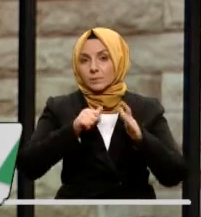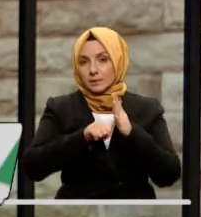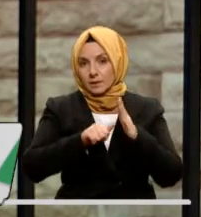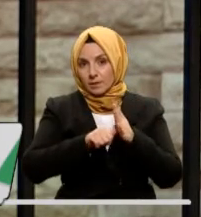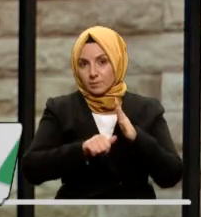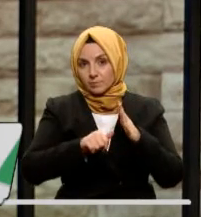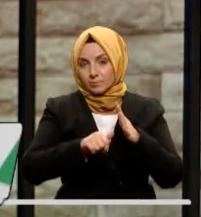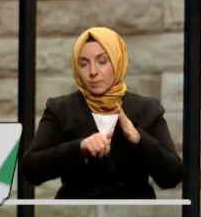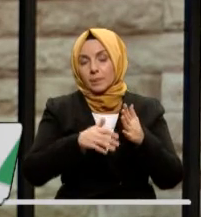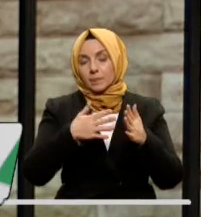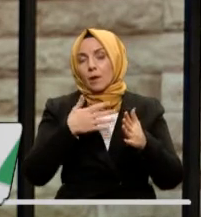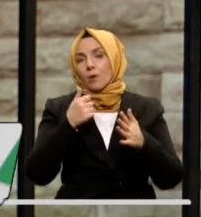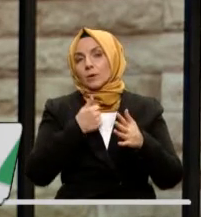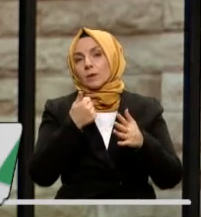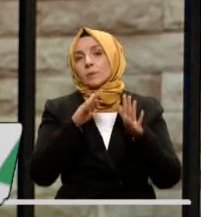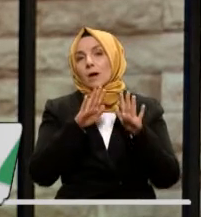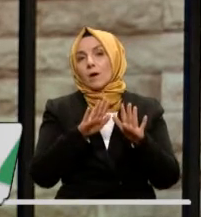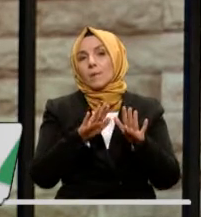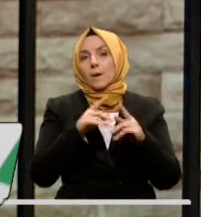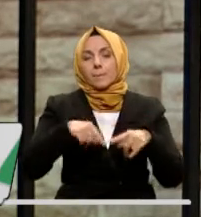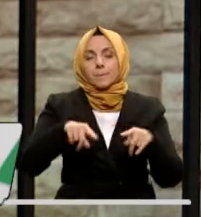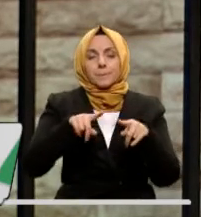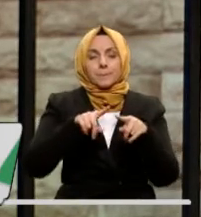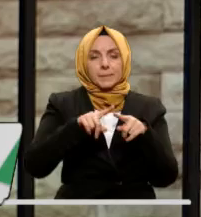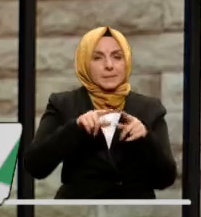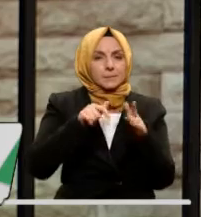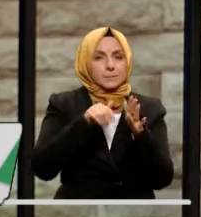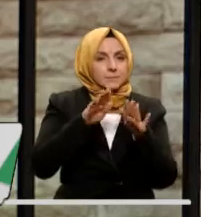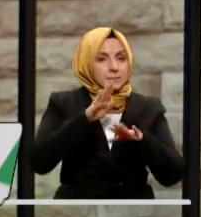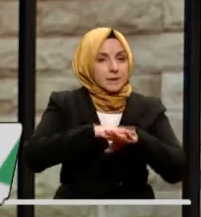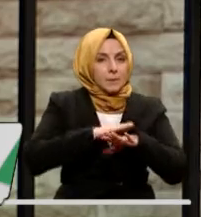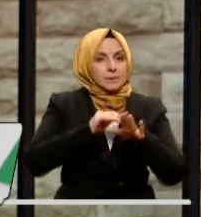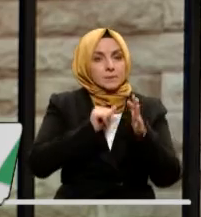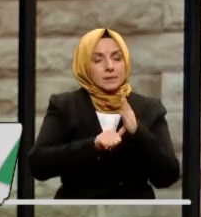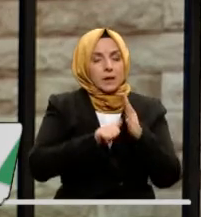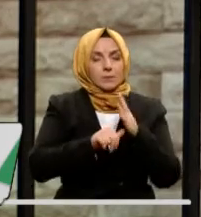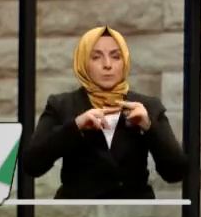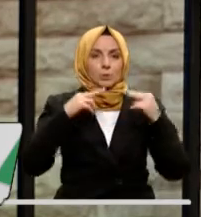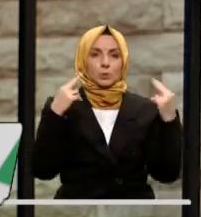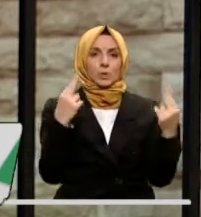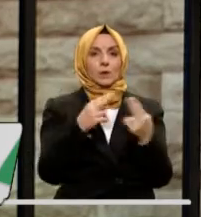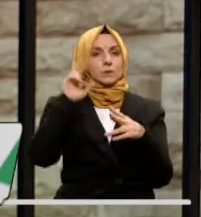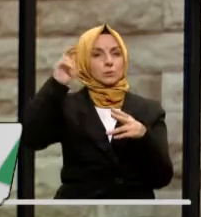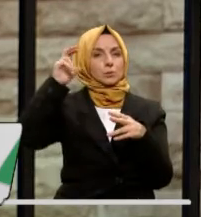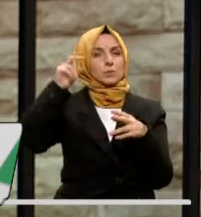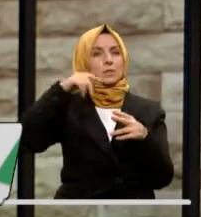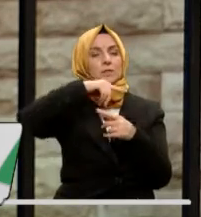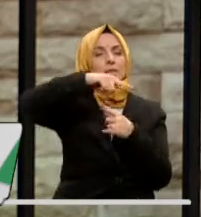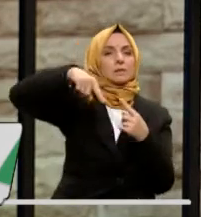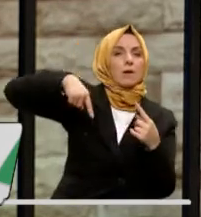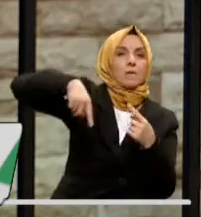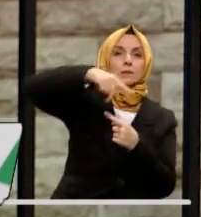güneşin hareketine göre yani Dünyanın güneş etrafında dönmesini baz alarak yapılan takvimde bu